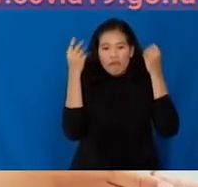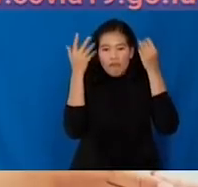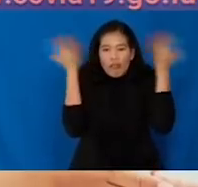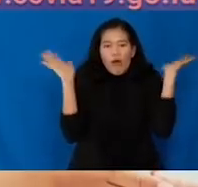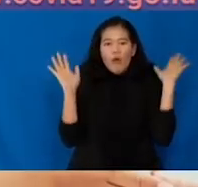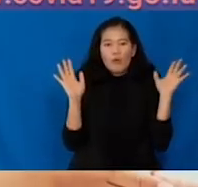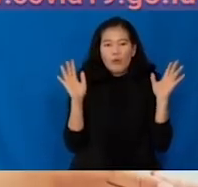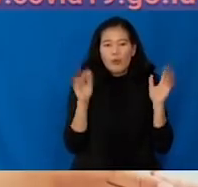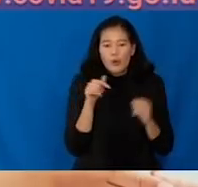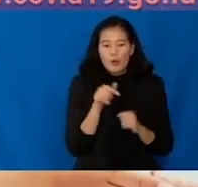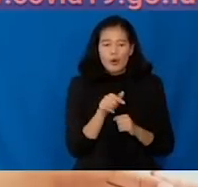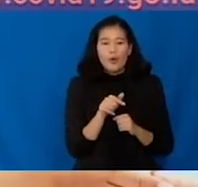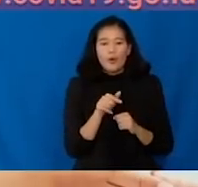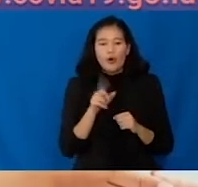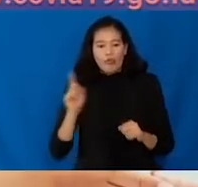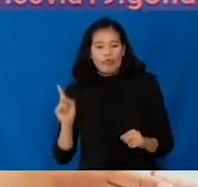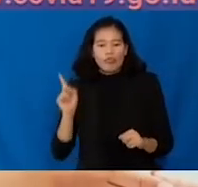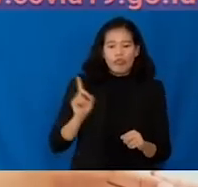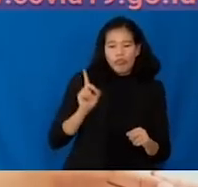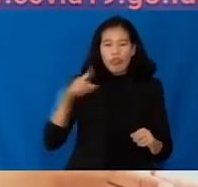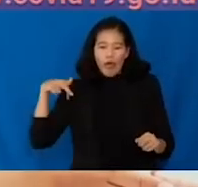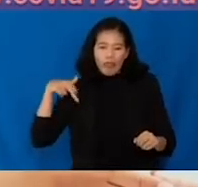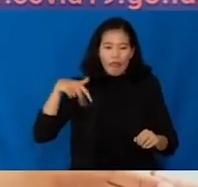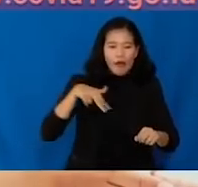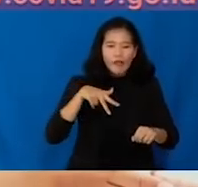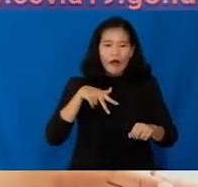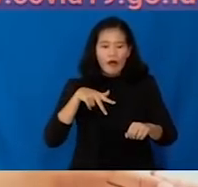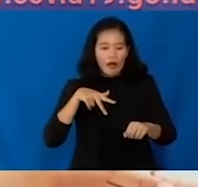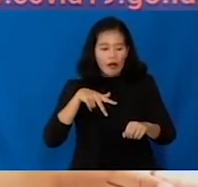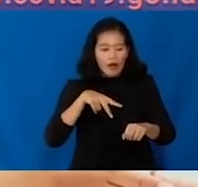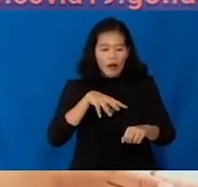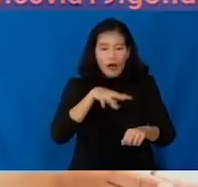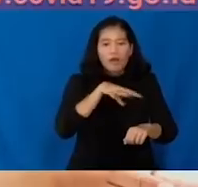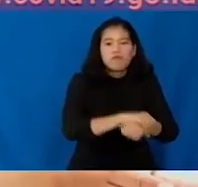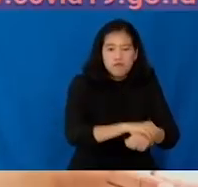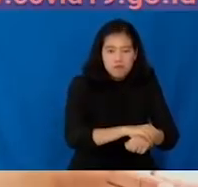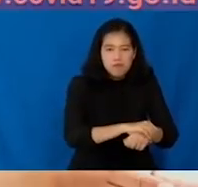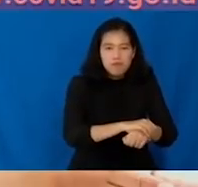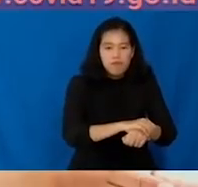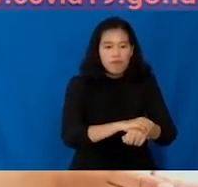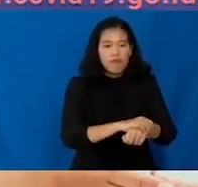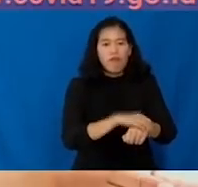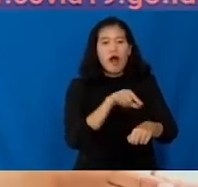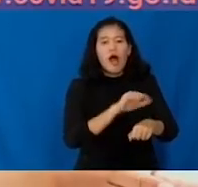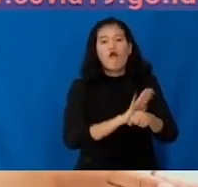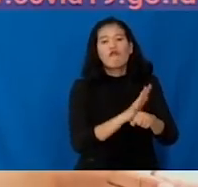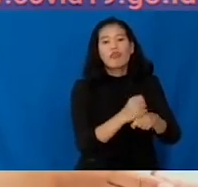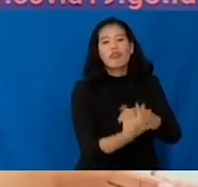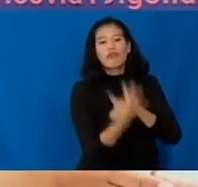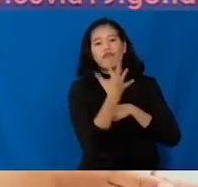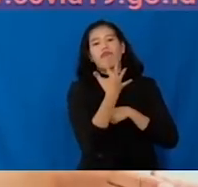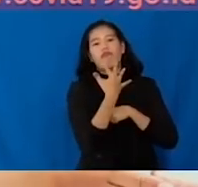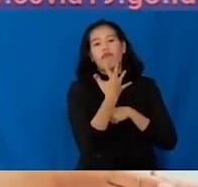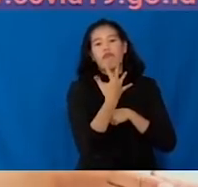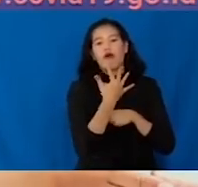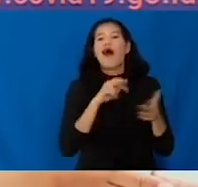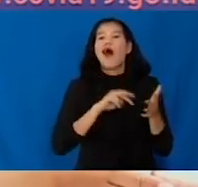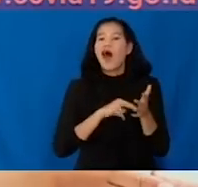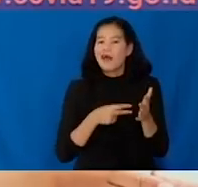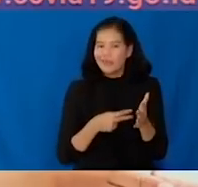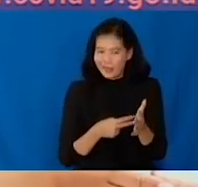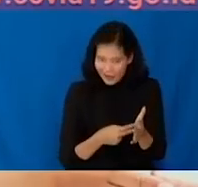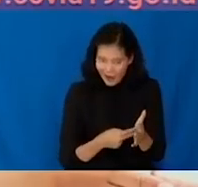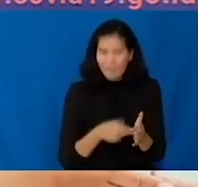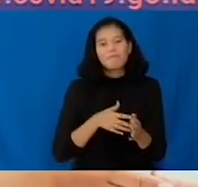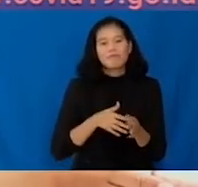sepengetahuan menyentuh ini dan kemudian memindahkan virusnya menuju ke tangan kita Oleh karena itu mencuci tangan